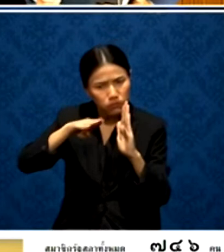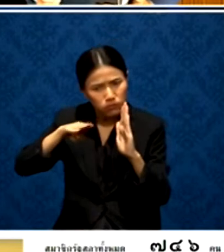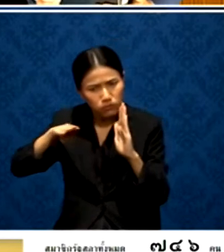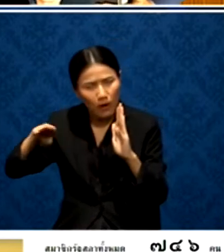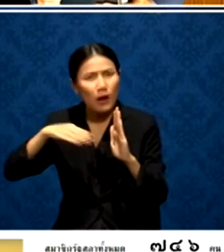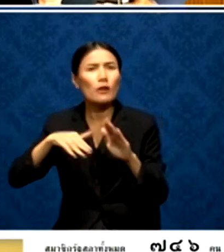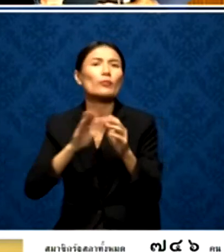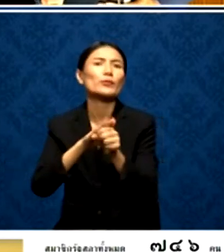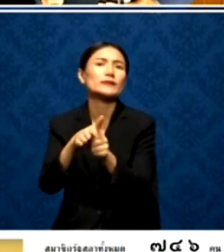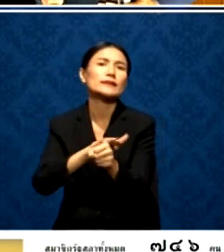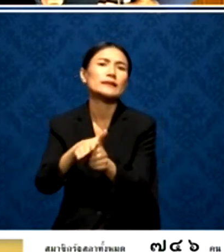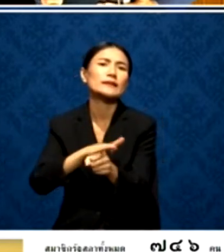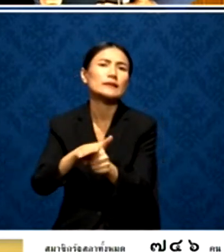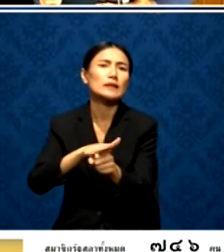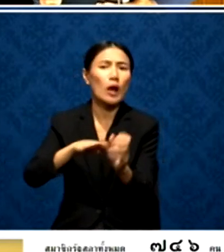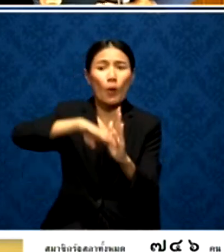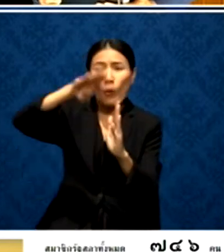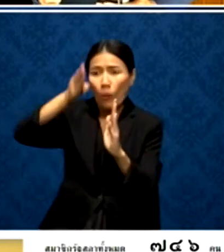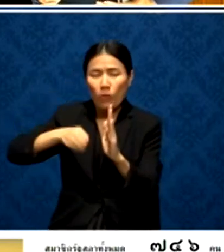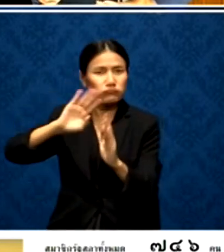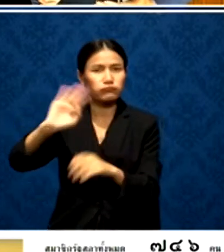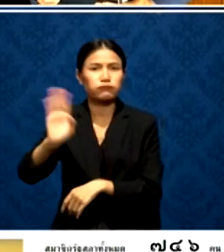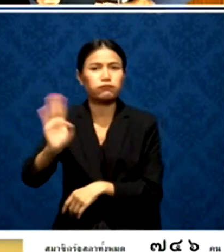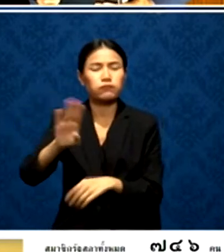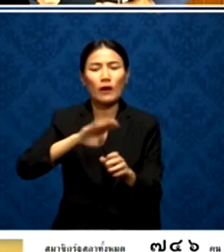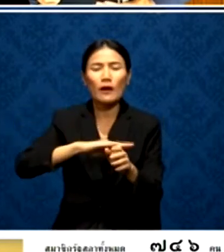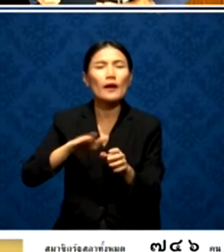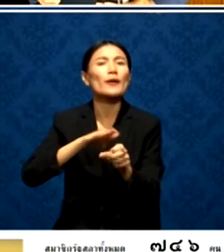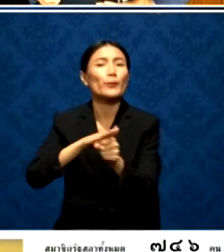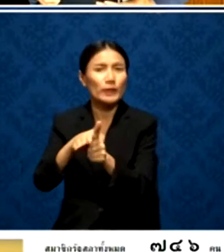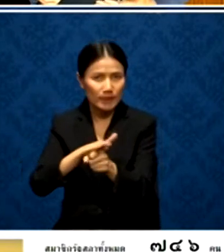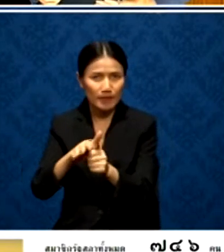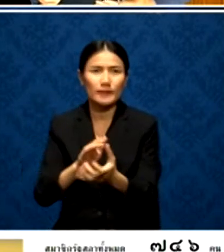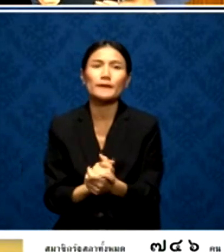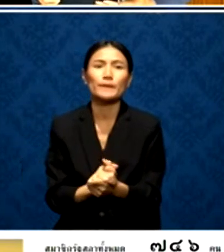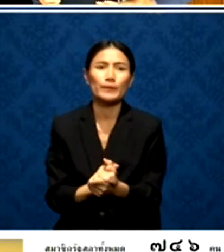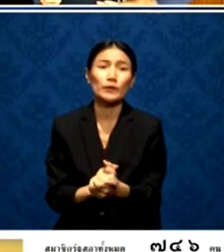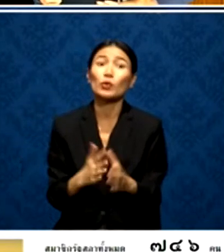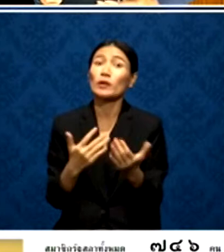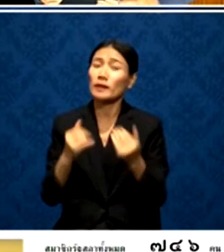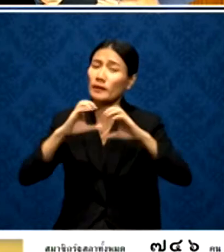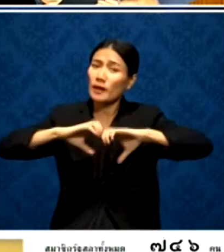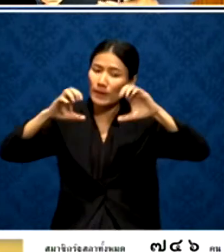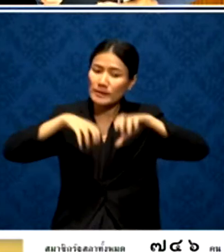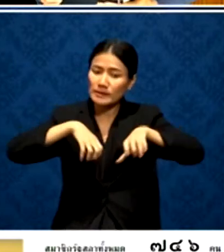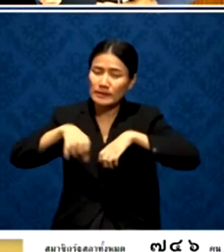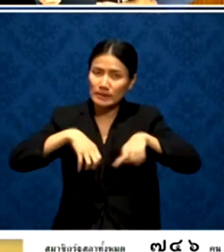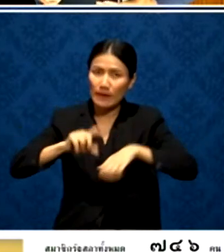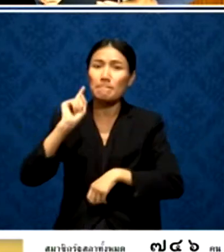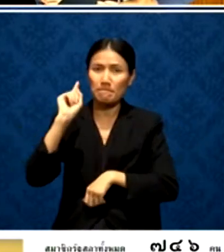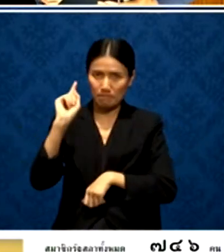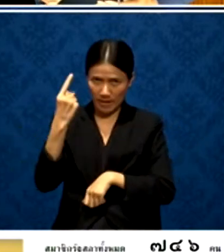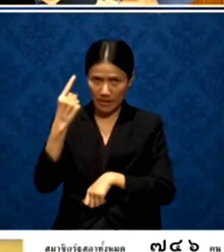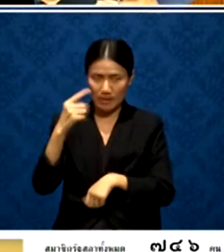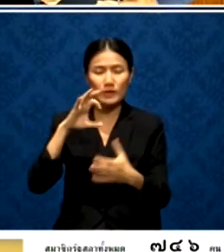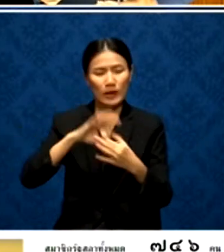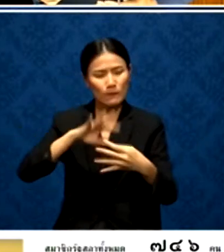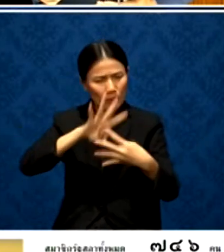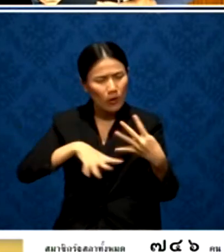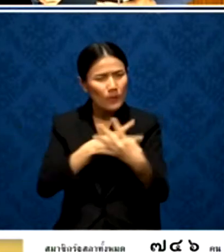จากนี้รัฐบาลจะเปลี่ยนโครงสร้างการใช้พลังงานของประเทศโดยวางแผนความต้อง